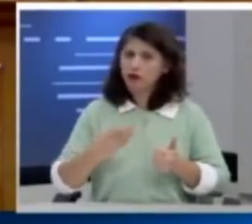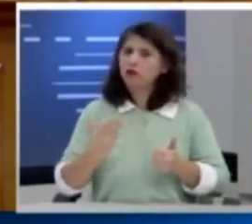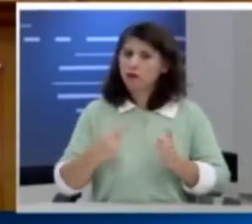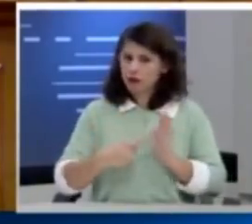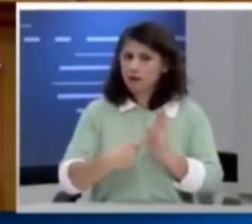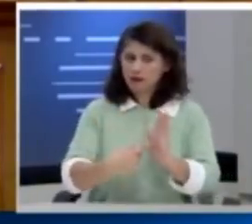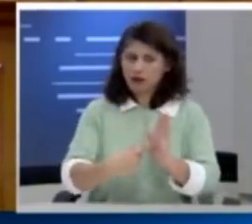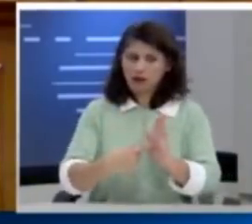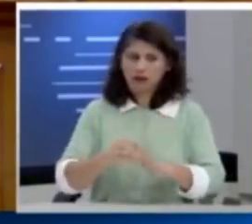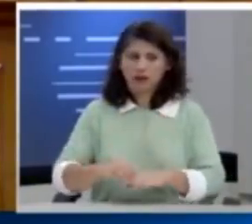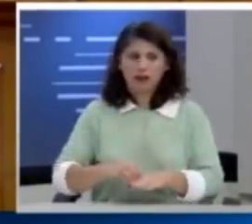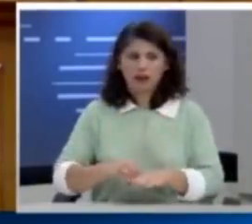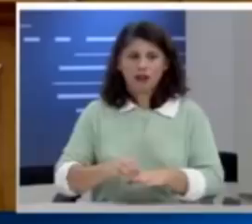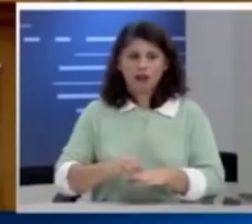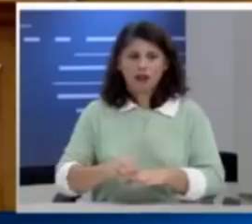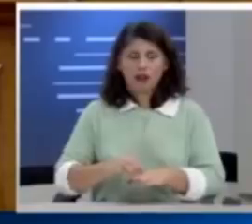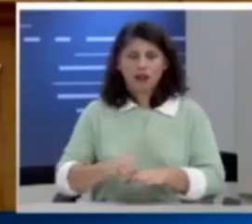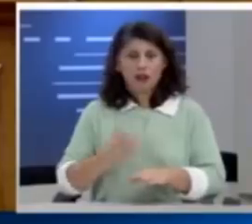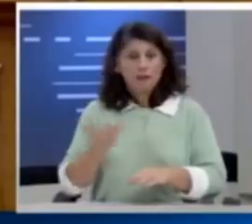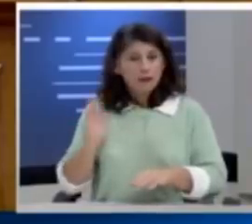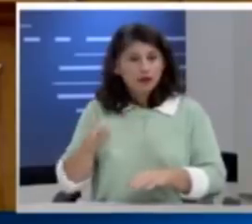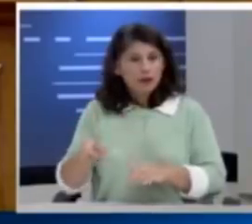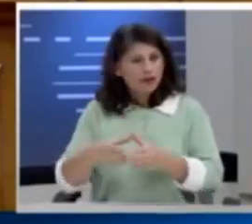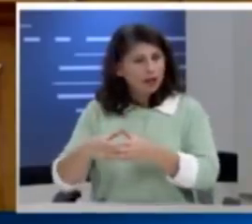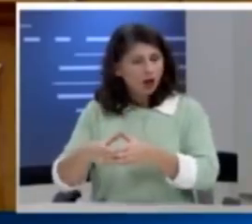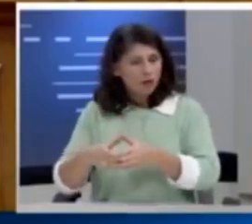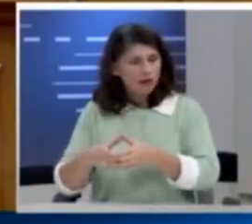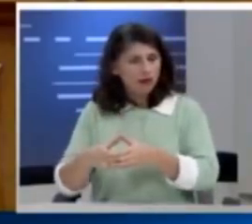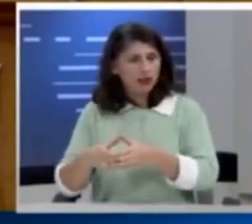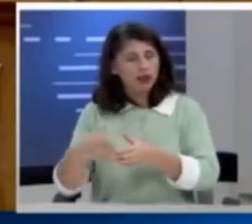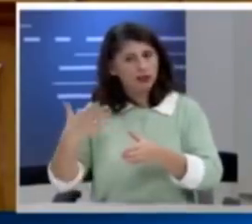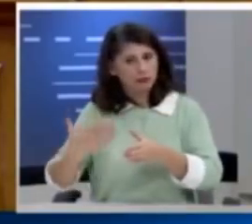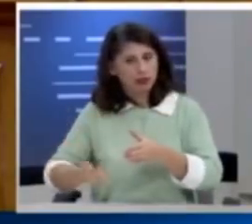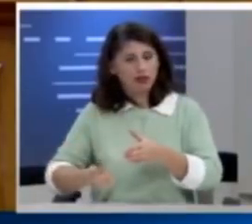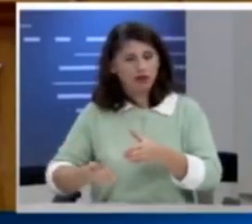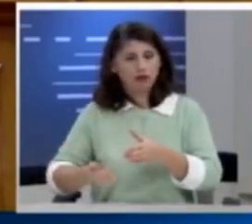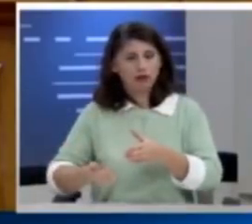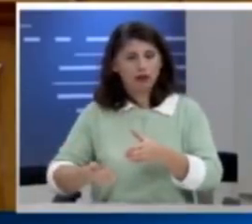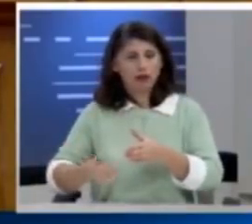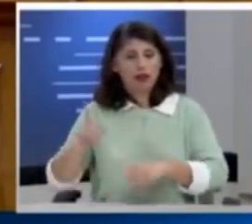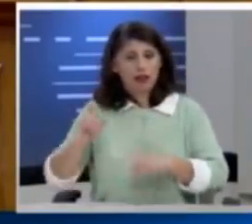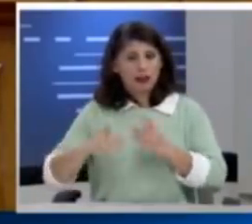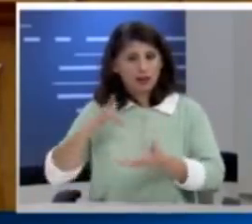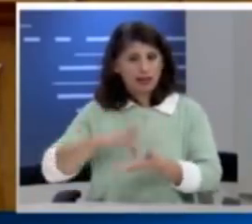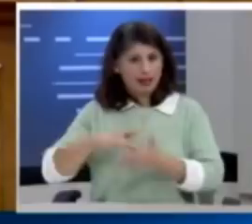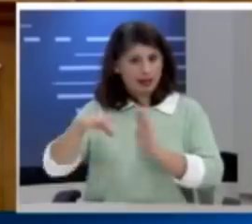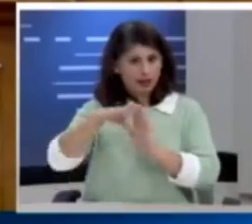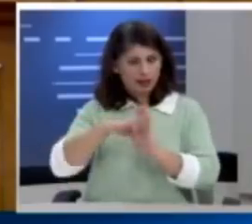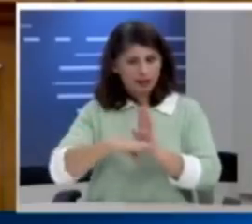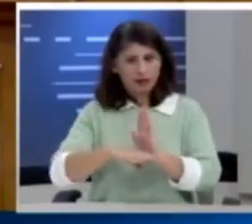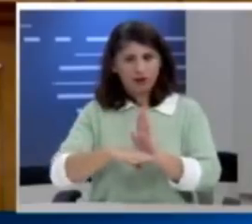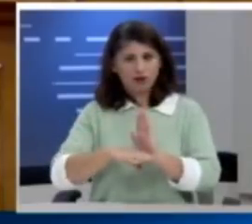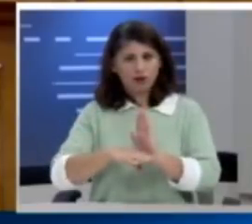να την παρουσιάζετε. Πίσω από αυτά τα κόμματα υπάρχουν κάποια κέντρα του